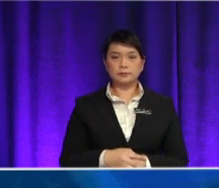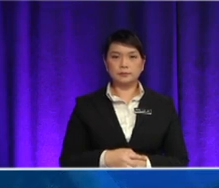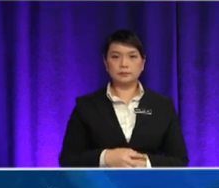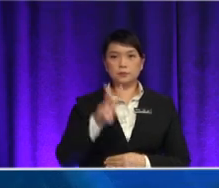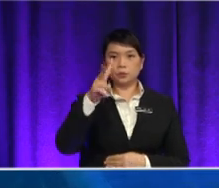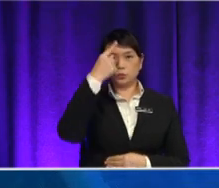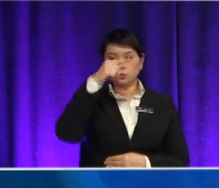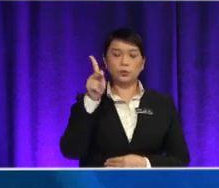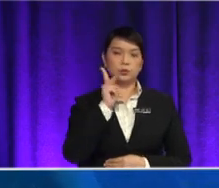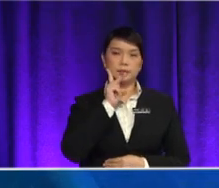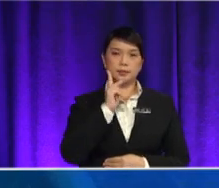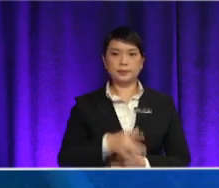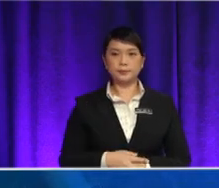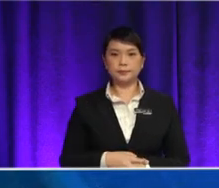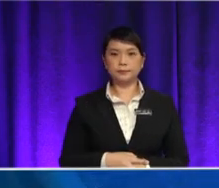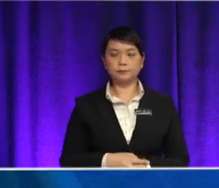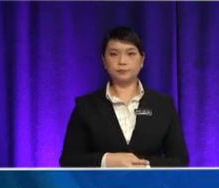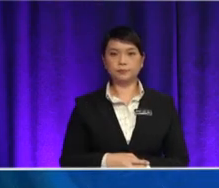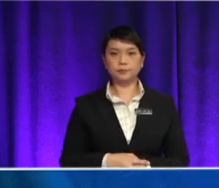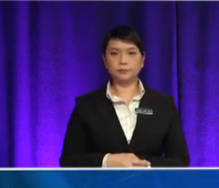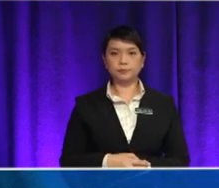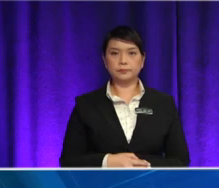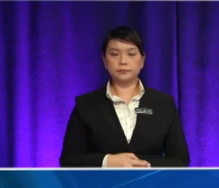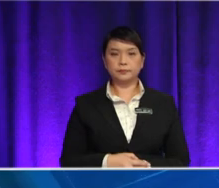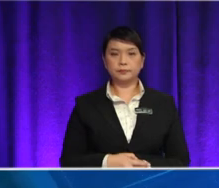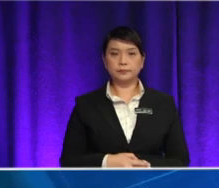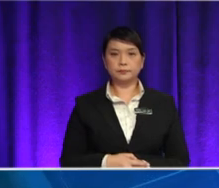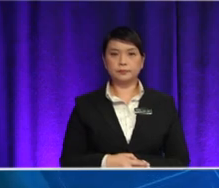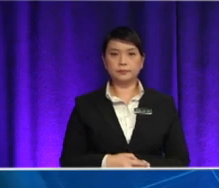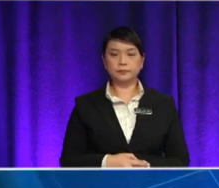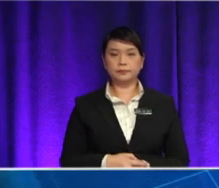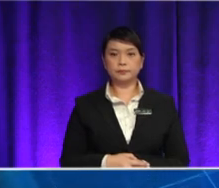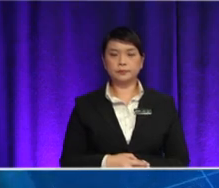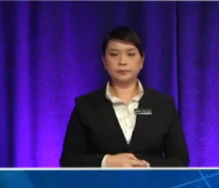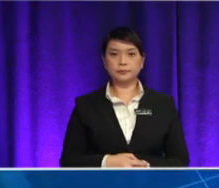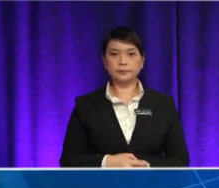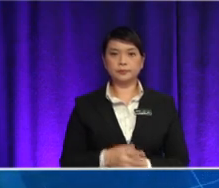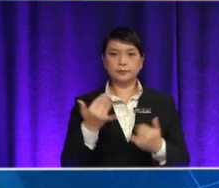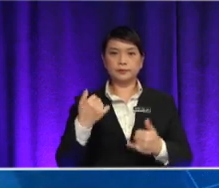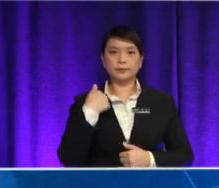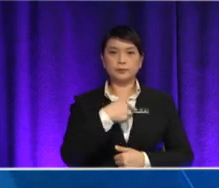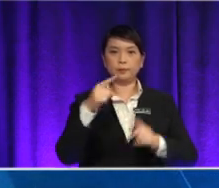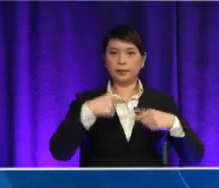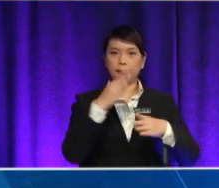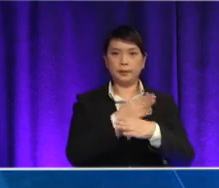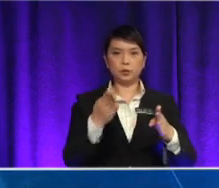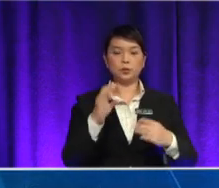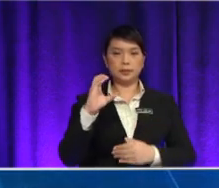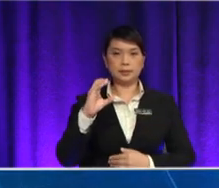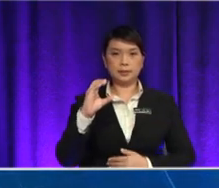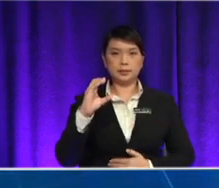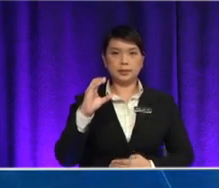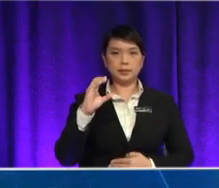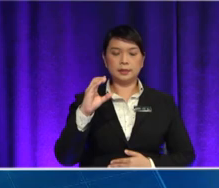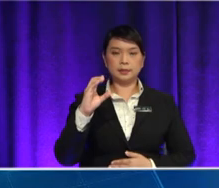untuk Kerisha. Tadi dua untuk Alia, dua Kerisha. Baik. Okey, dah padam? Get ready? Sekarang kita nak pergi bentuk C. Bentuk